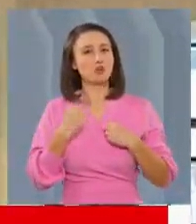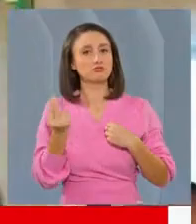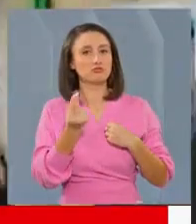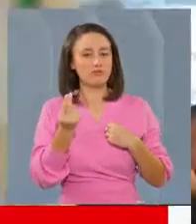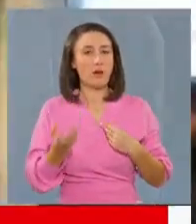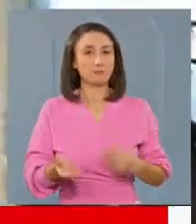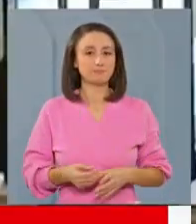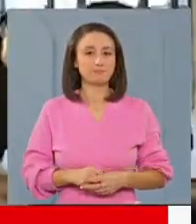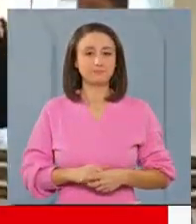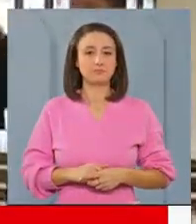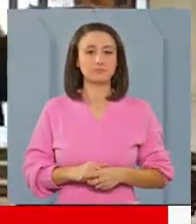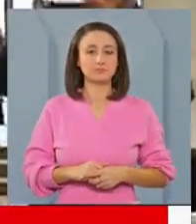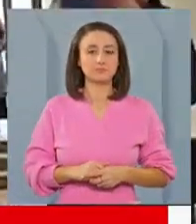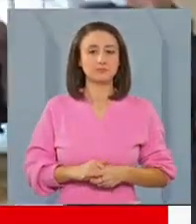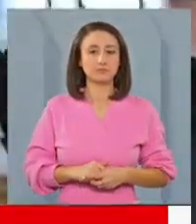jachetă